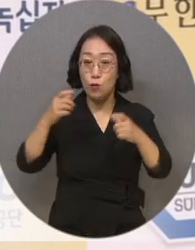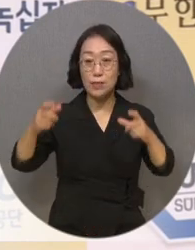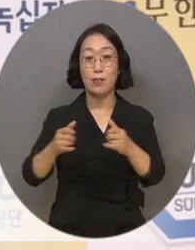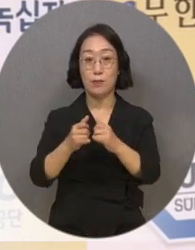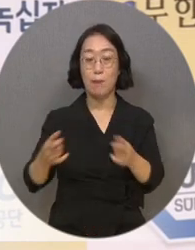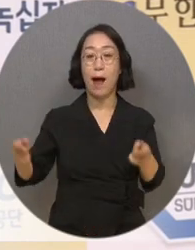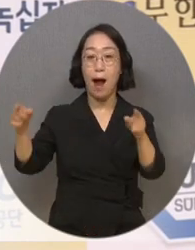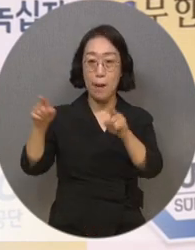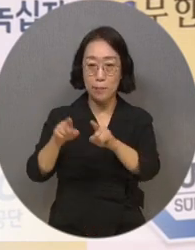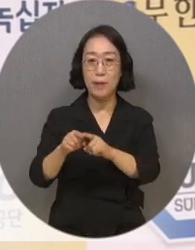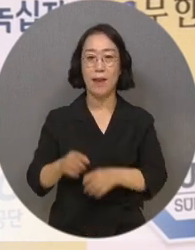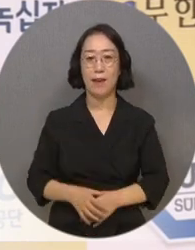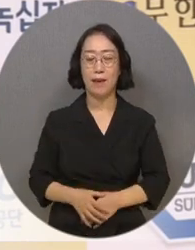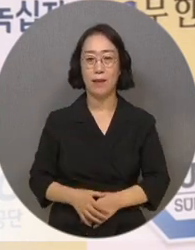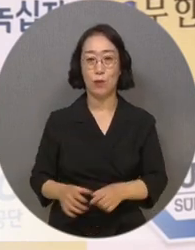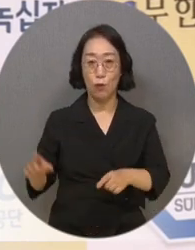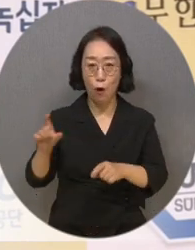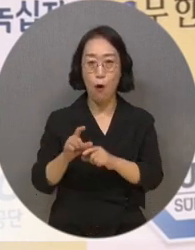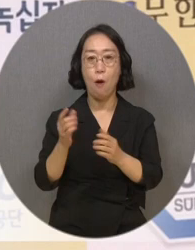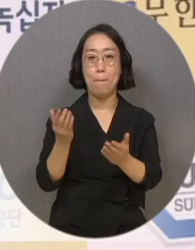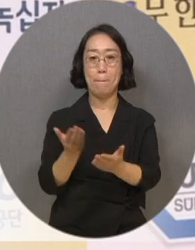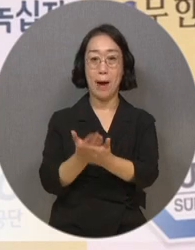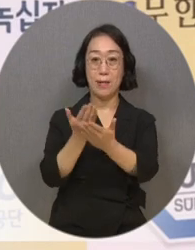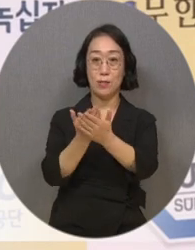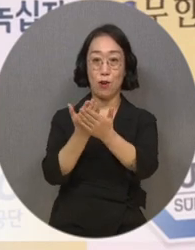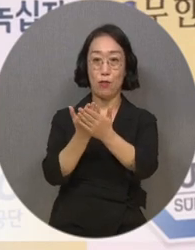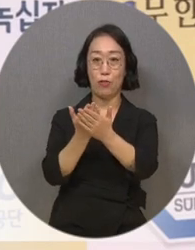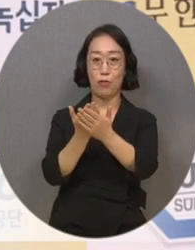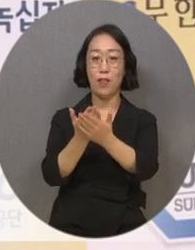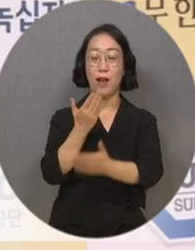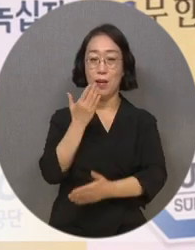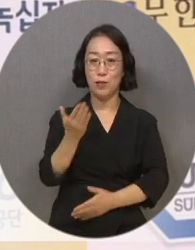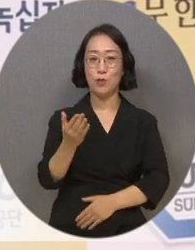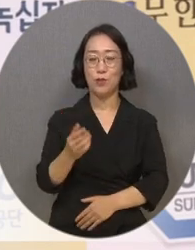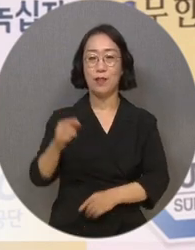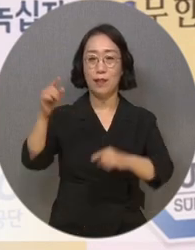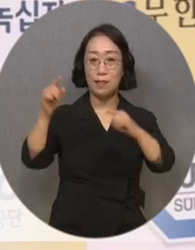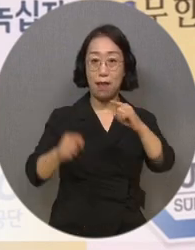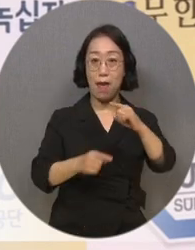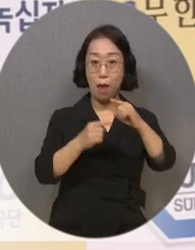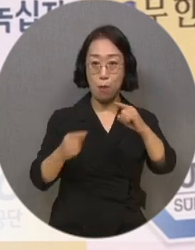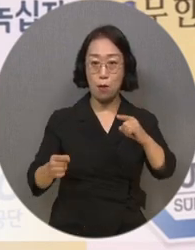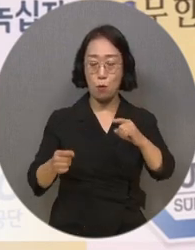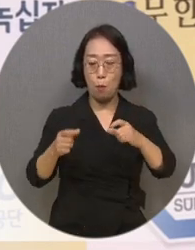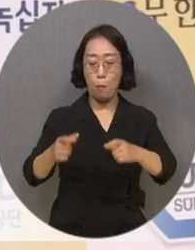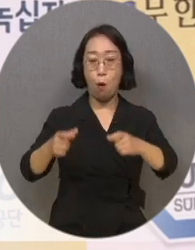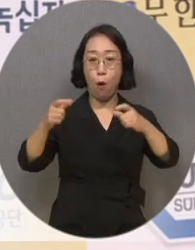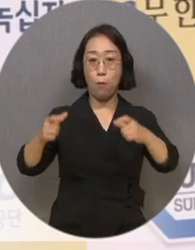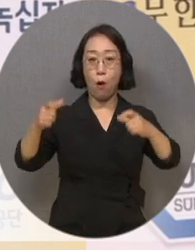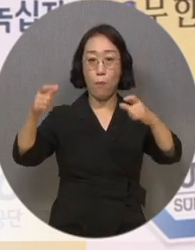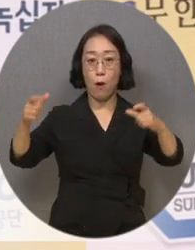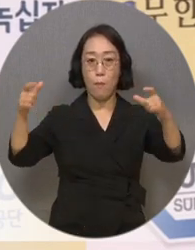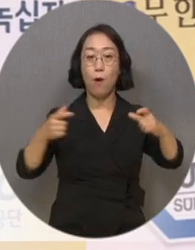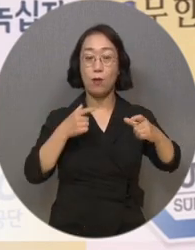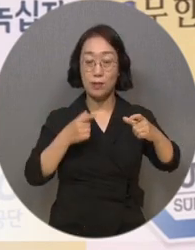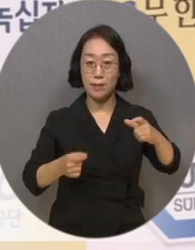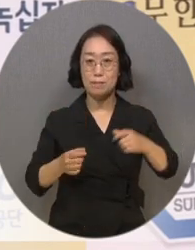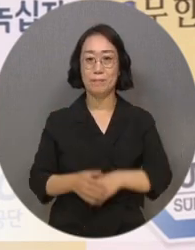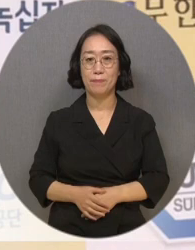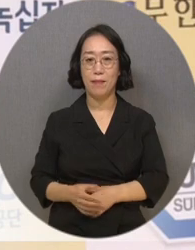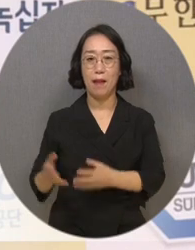함께 더욱더 발전할 수 있는 대회로 커 나가길